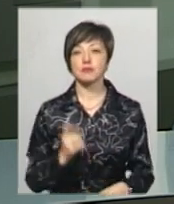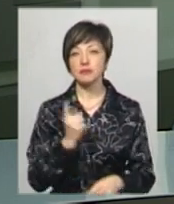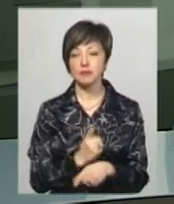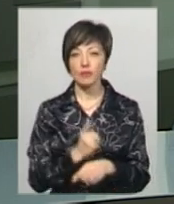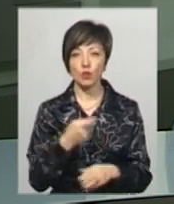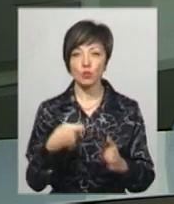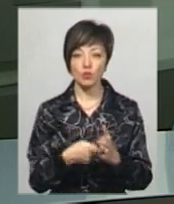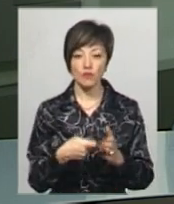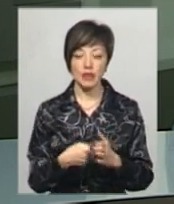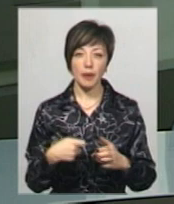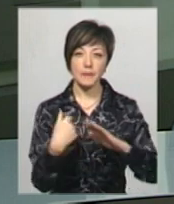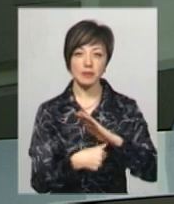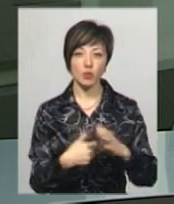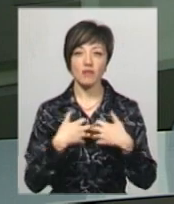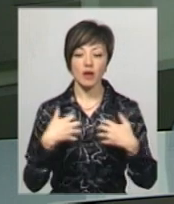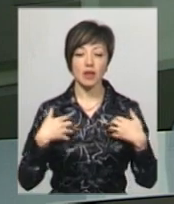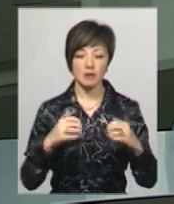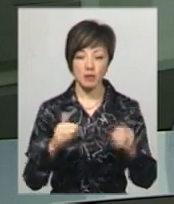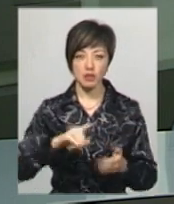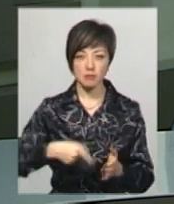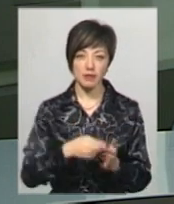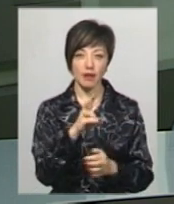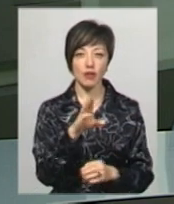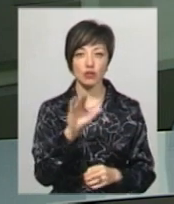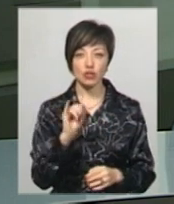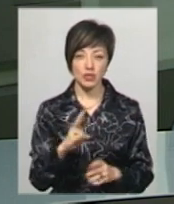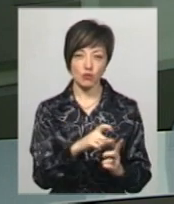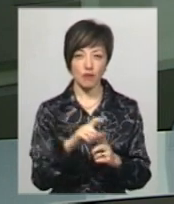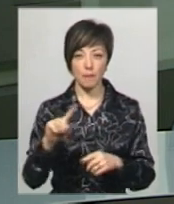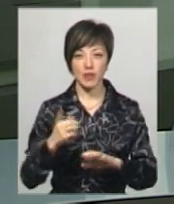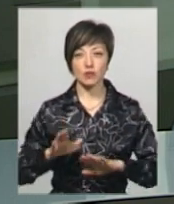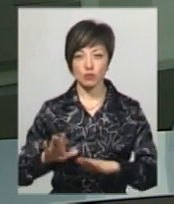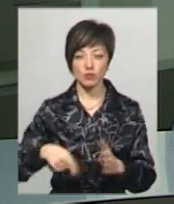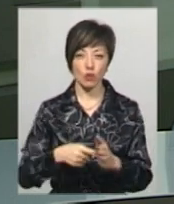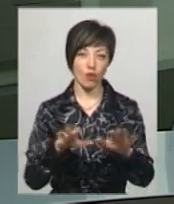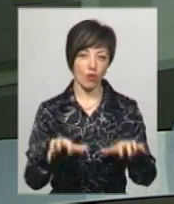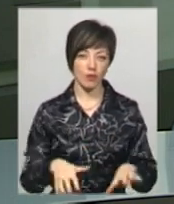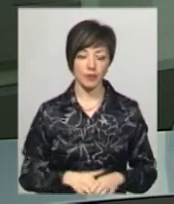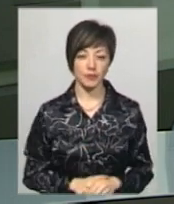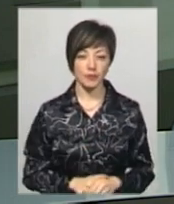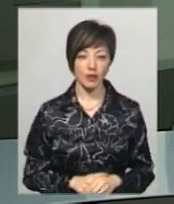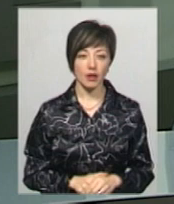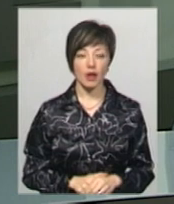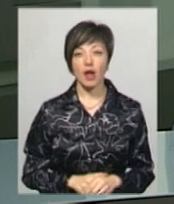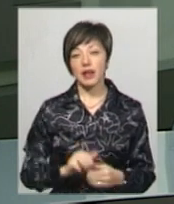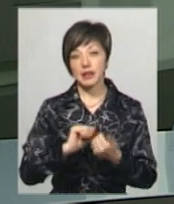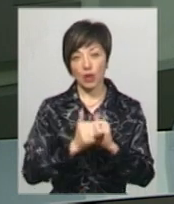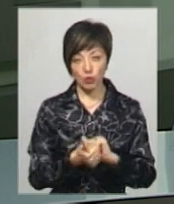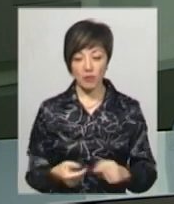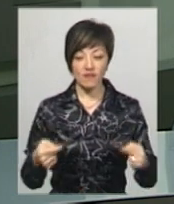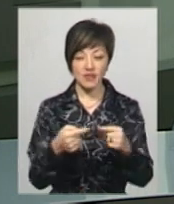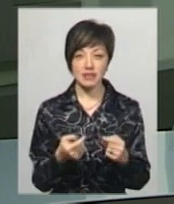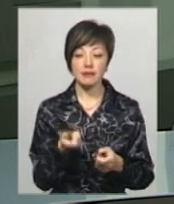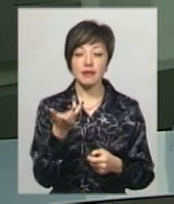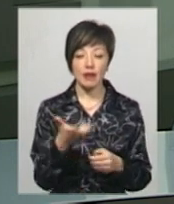Заборонили годувати безпритульних тварин у межах міста Нетішин. За словами першого заступника міського голови Івана Романюка, натомість визначили